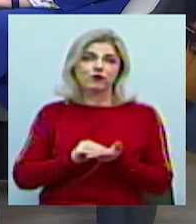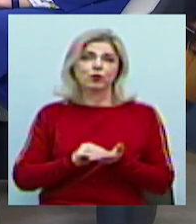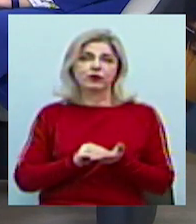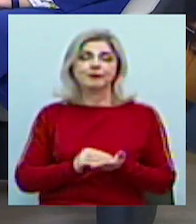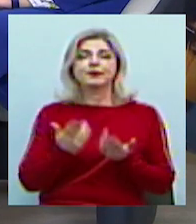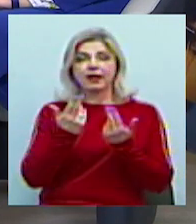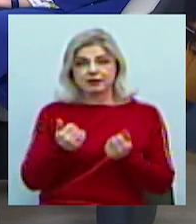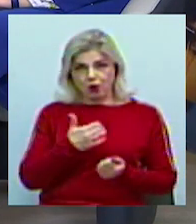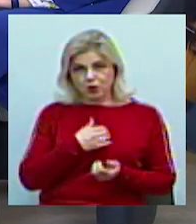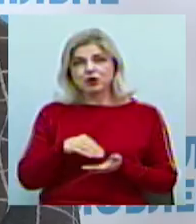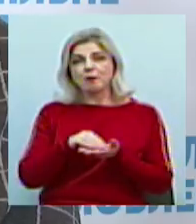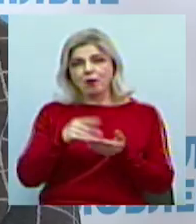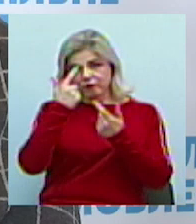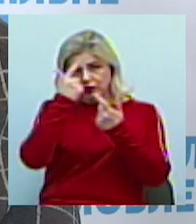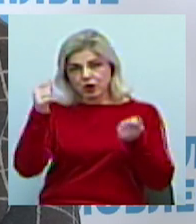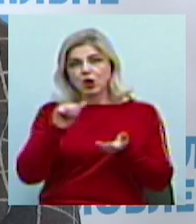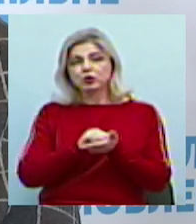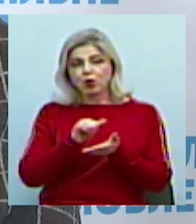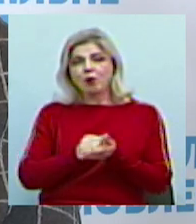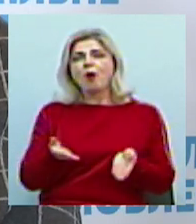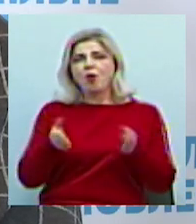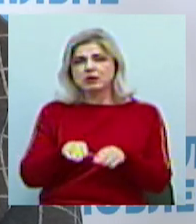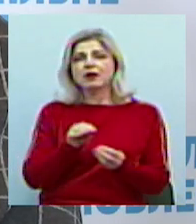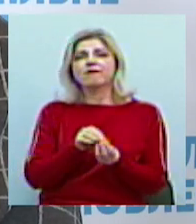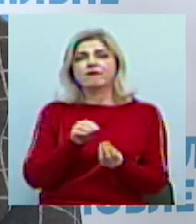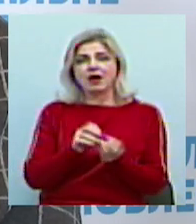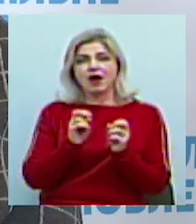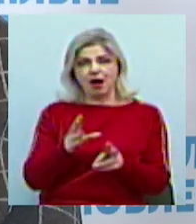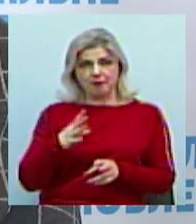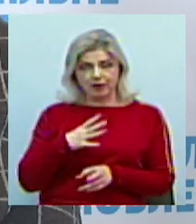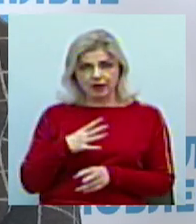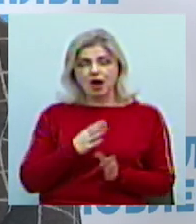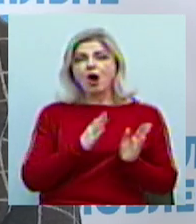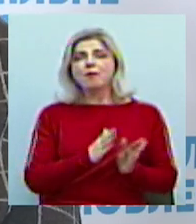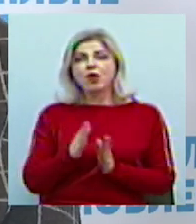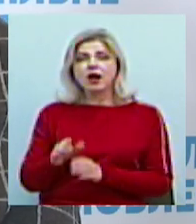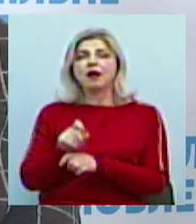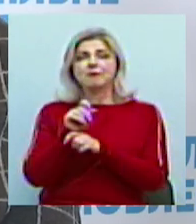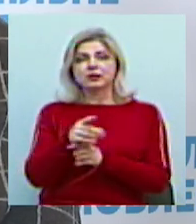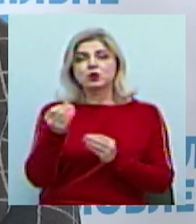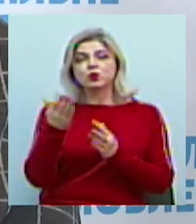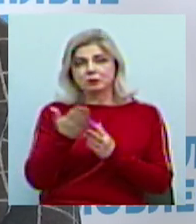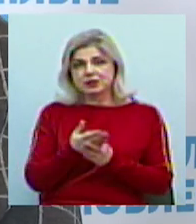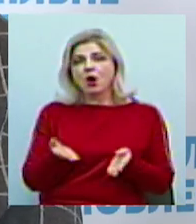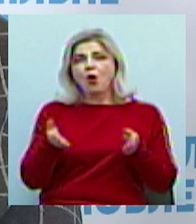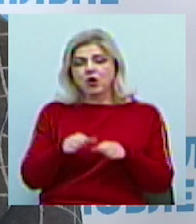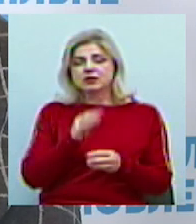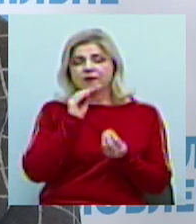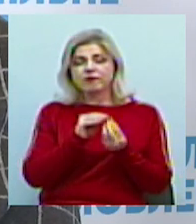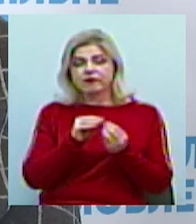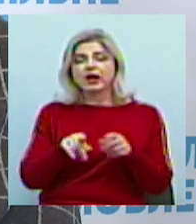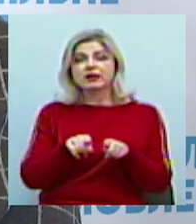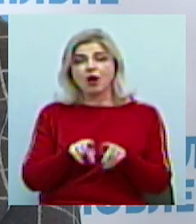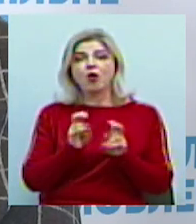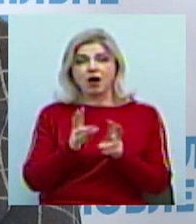хочу наголосити, що документи залишилися такими, як є. Саме порядок призначення субсидій, він залишився таким, як є.